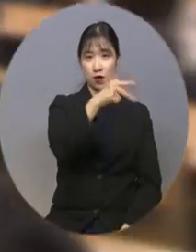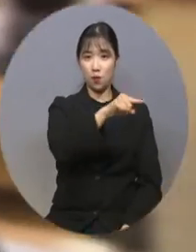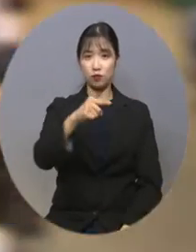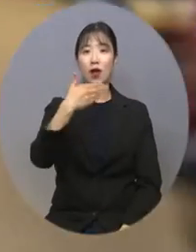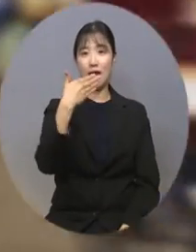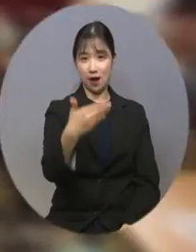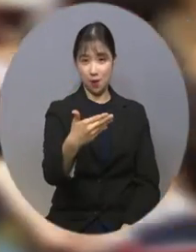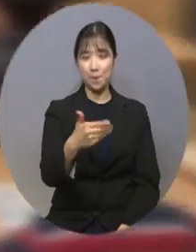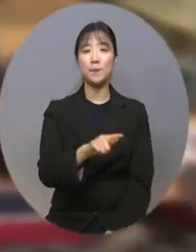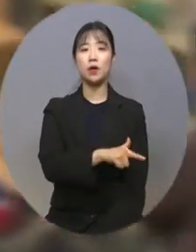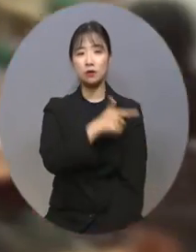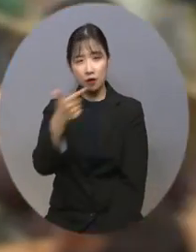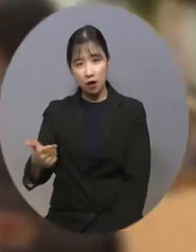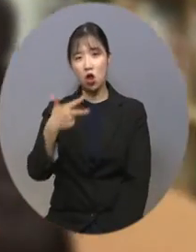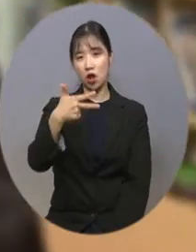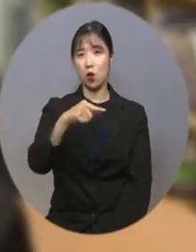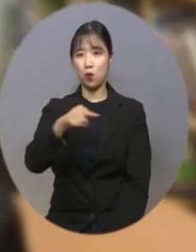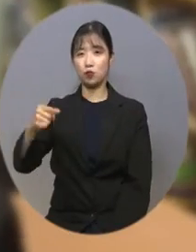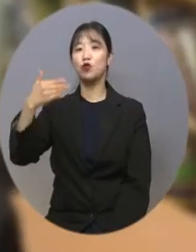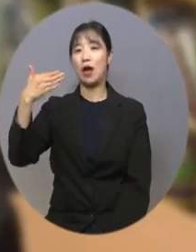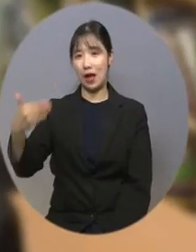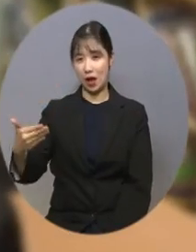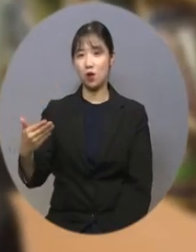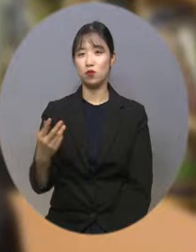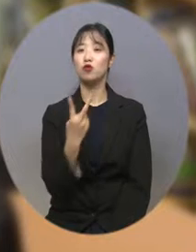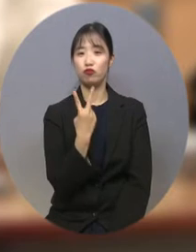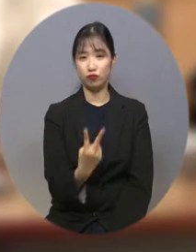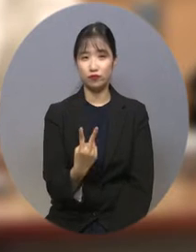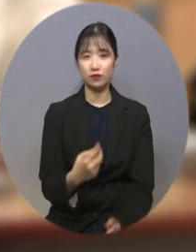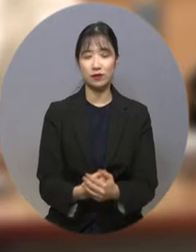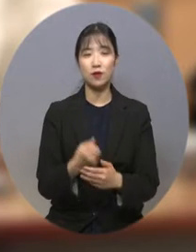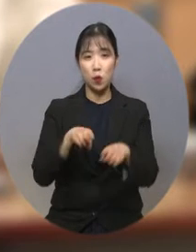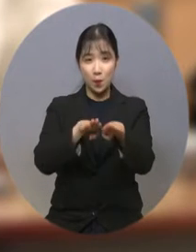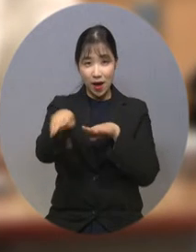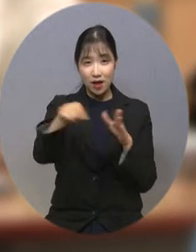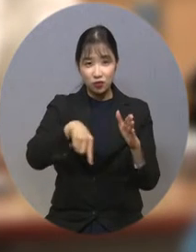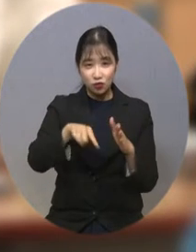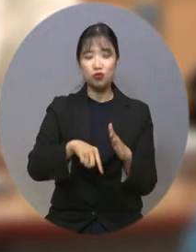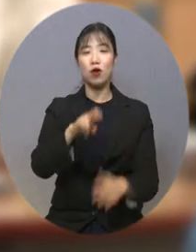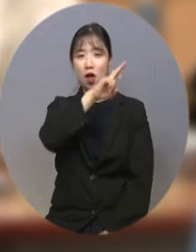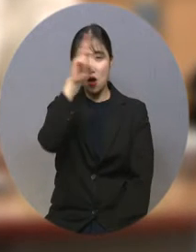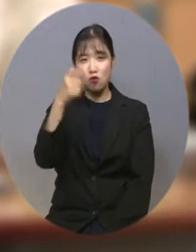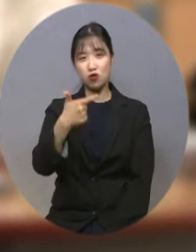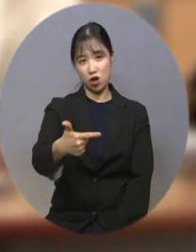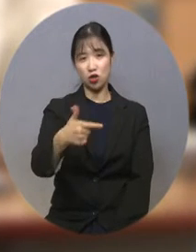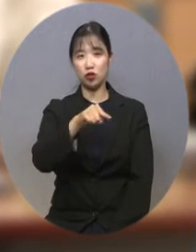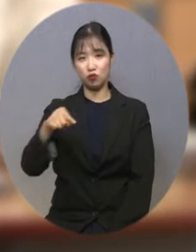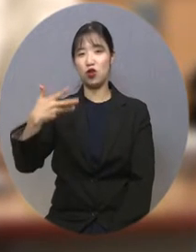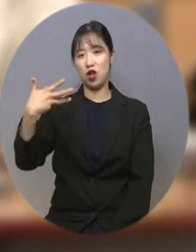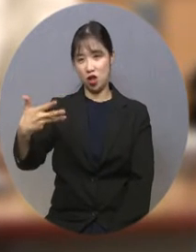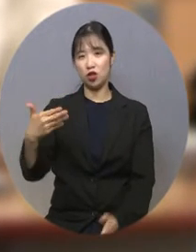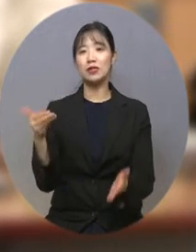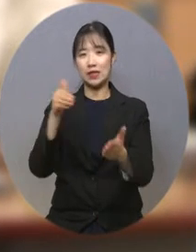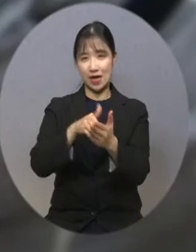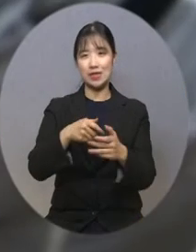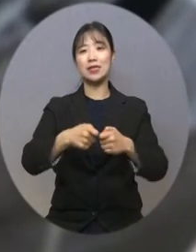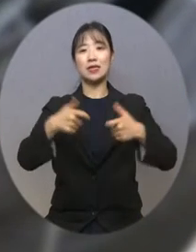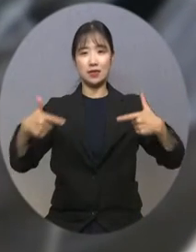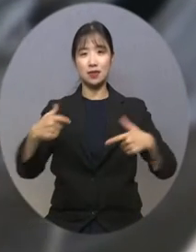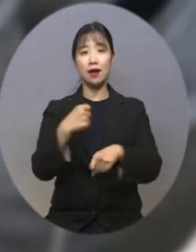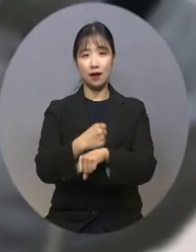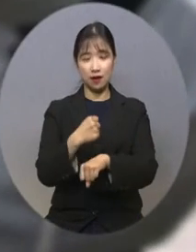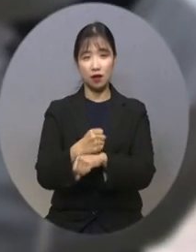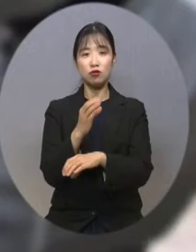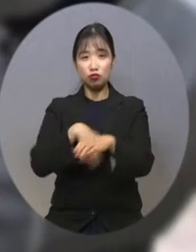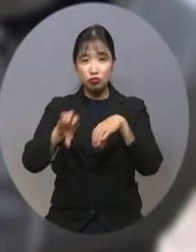9시 와 오후 7시부터 9시까지 방학 중에는 오후 6시부터 8시까지 연장 하며 올해